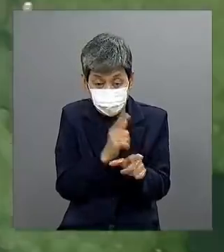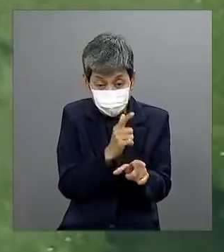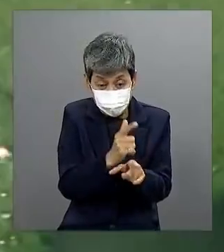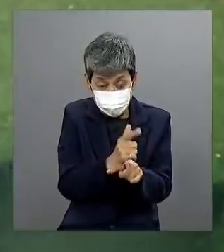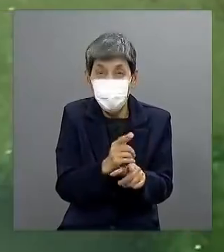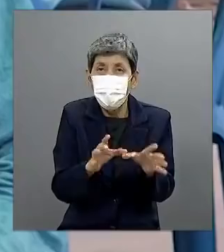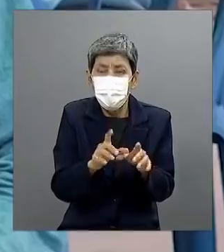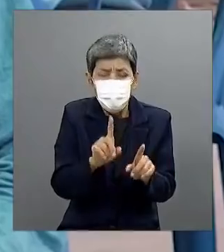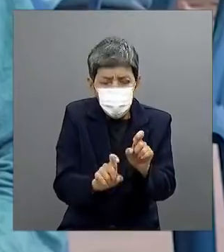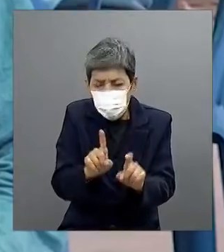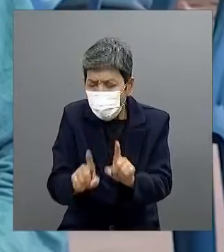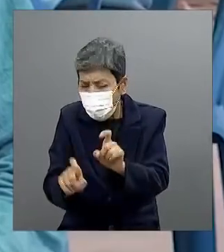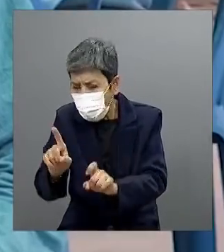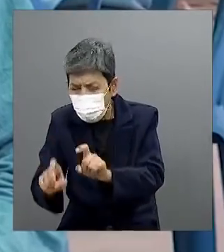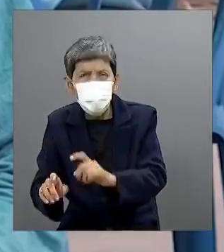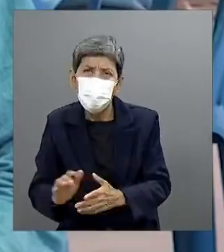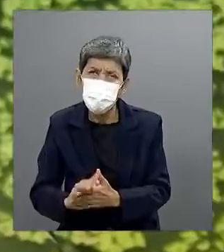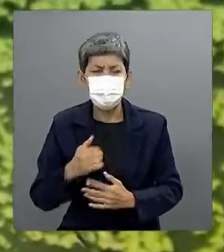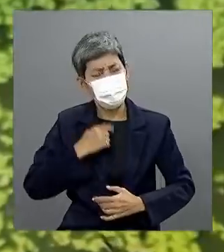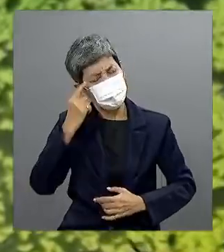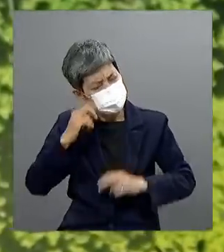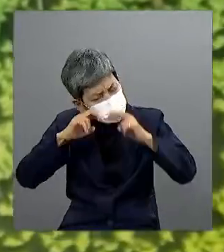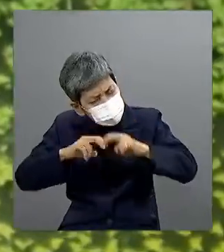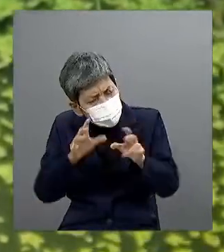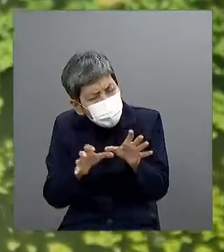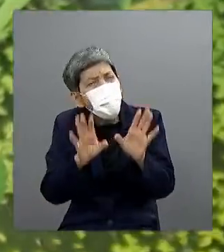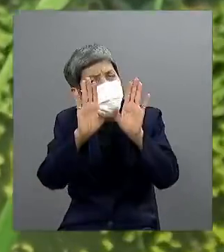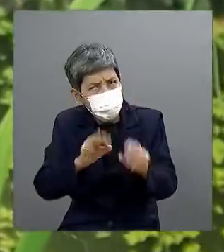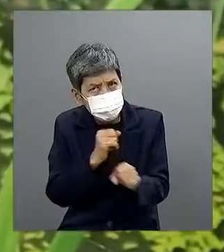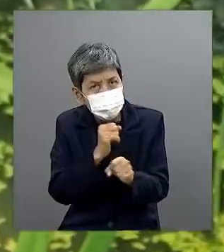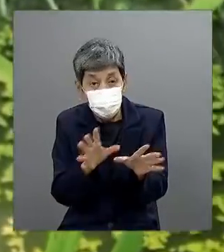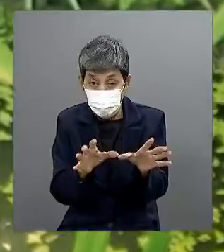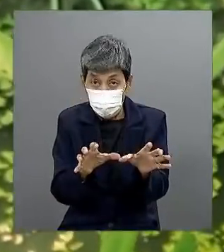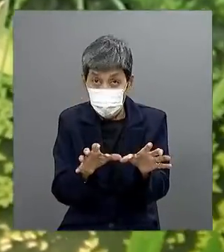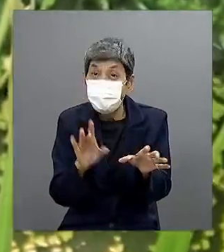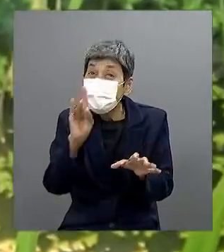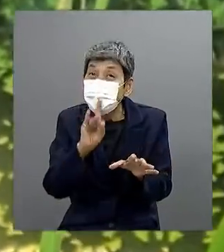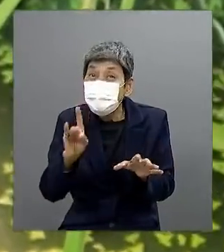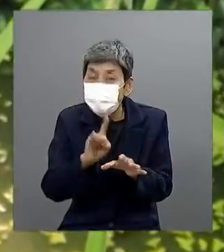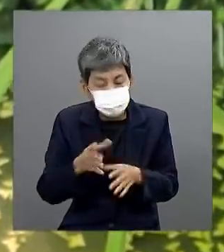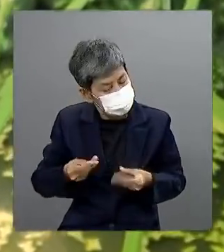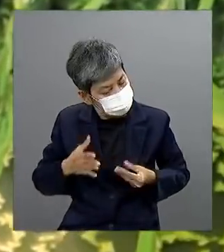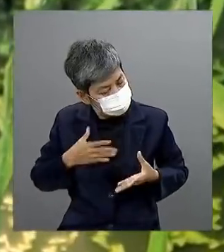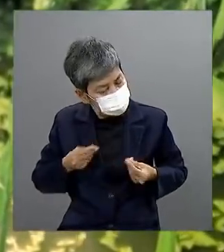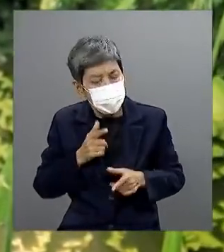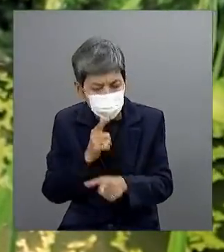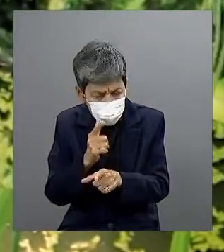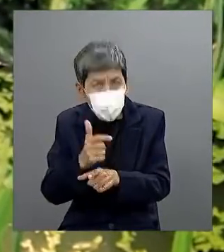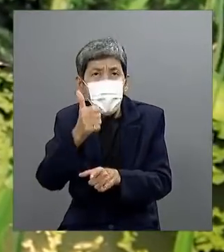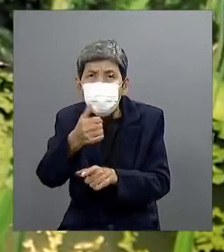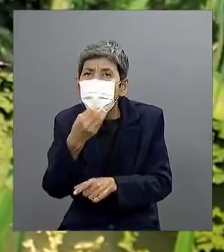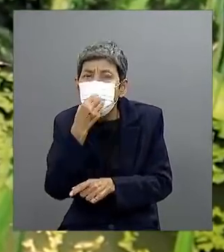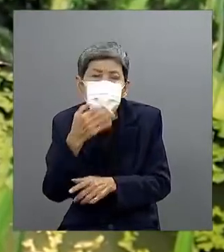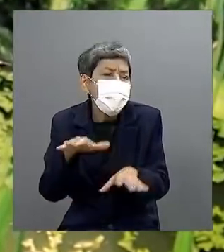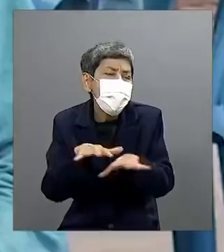ล้มลุกคลุกคลานเราต้องศึกษานิสัยของปูเป็นสัตว์ที่หวงถิ่นเลี้ยงง่ายอาหารไม่ได้มากมายเขา